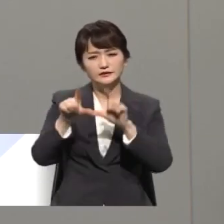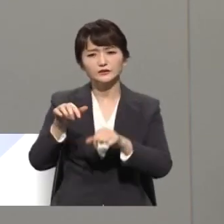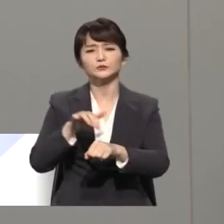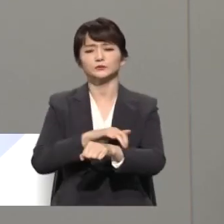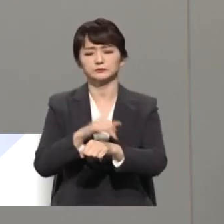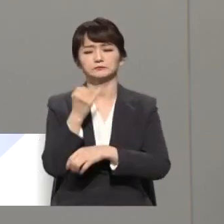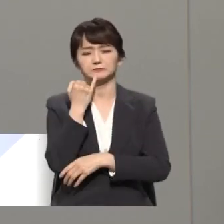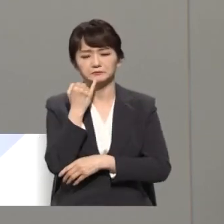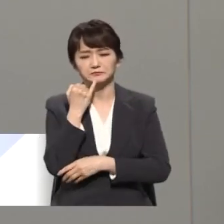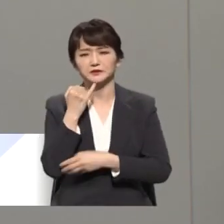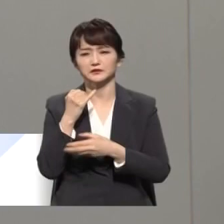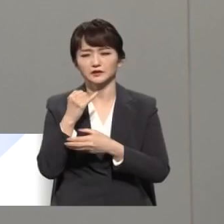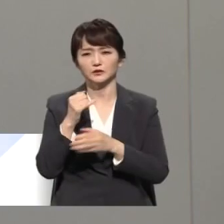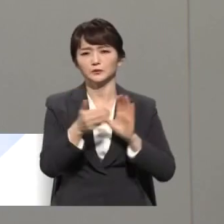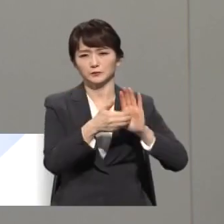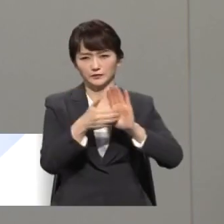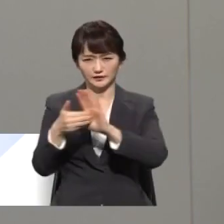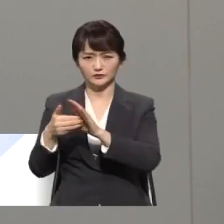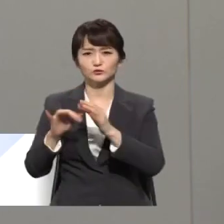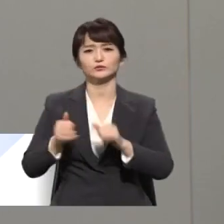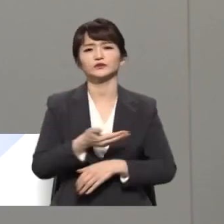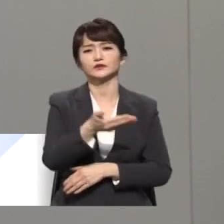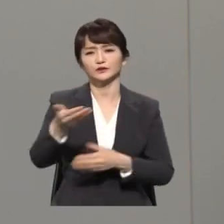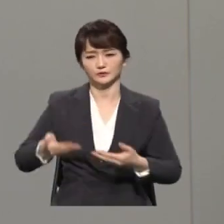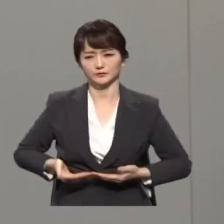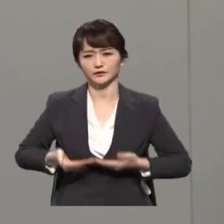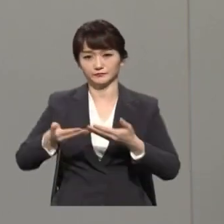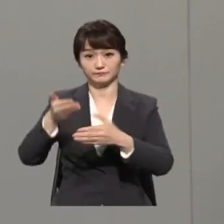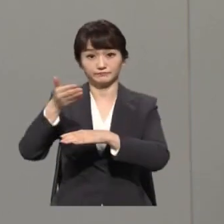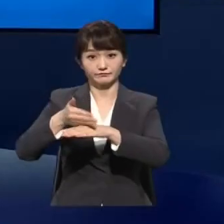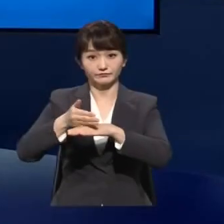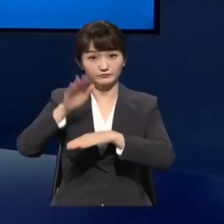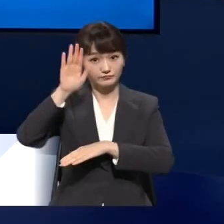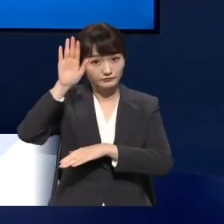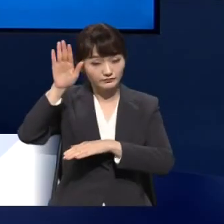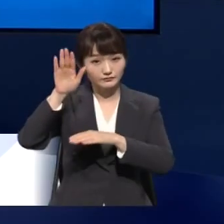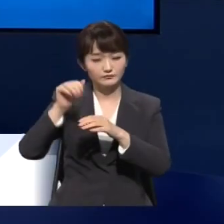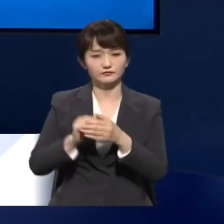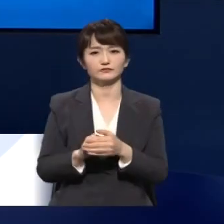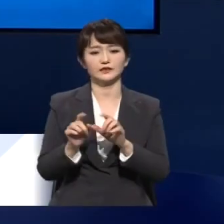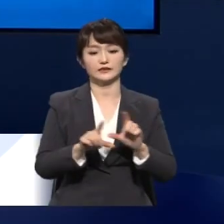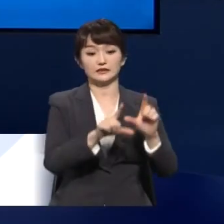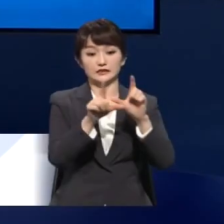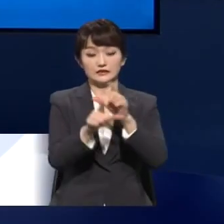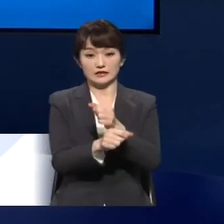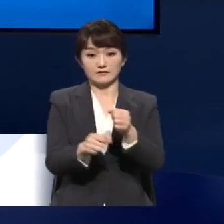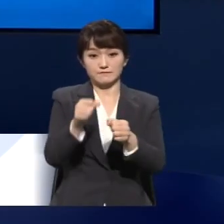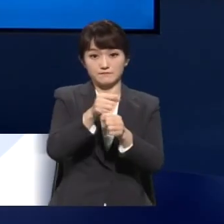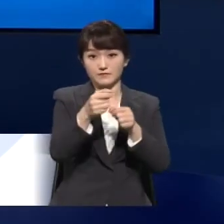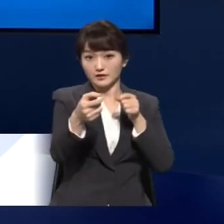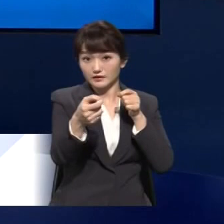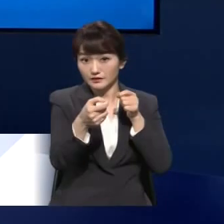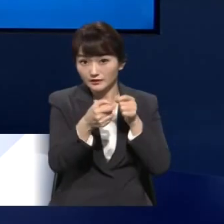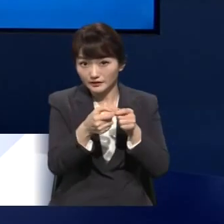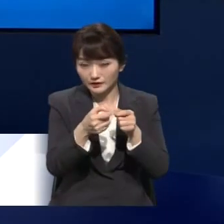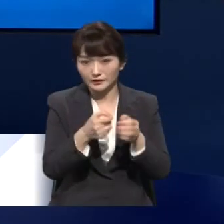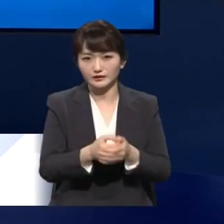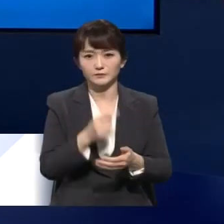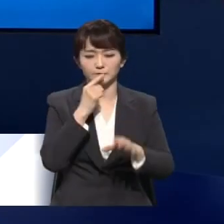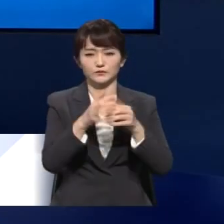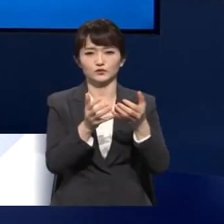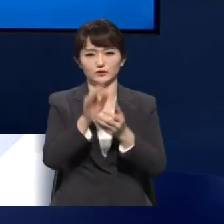군민 여러분의 건 시내 감사드립니다 앞으로 시작될 위드 코로나 시계 대비하기 위해 이제 명 후보와 민주당은